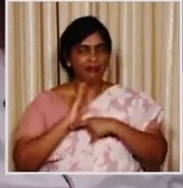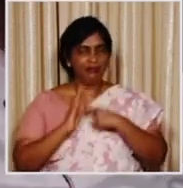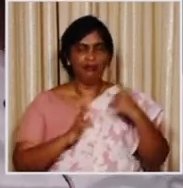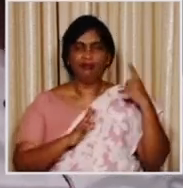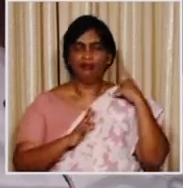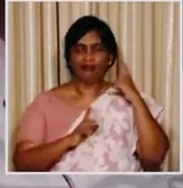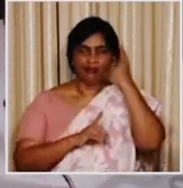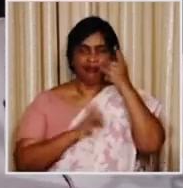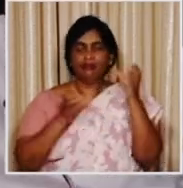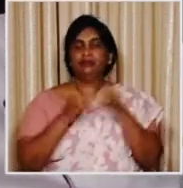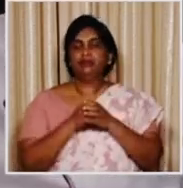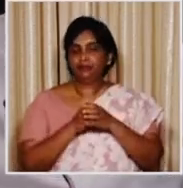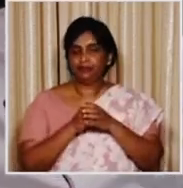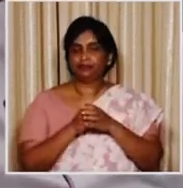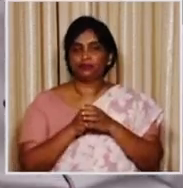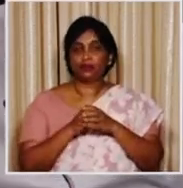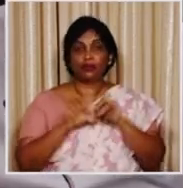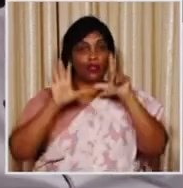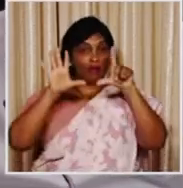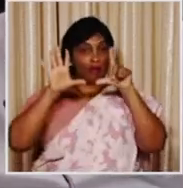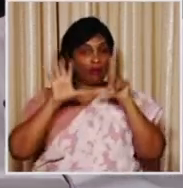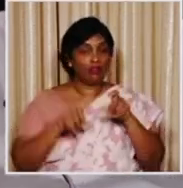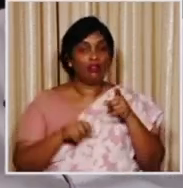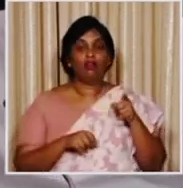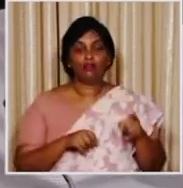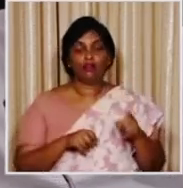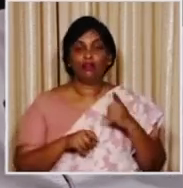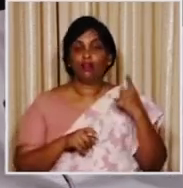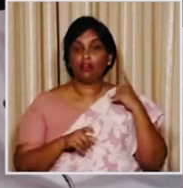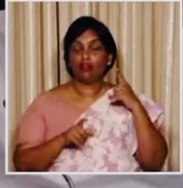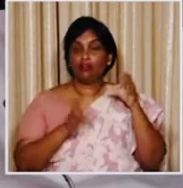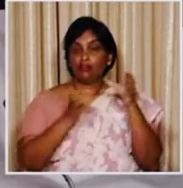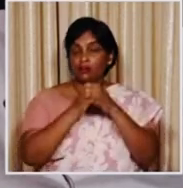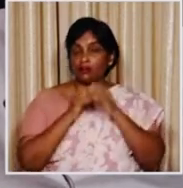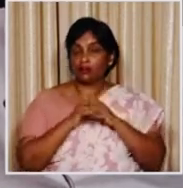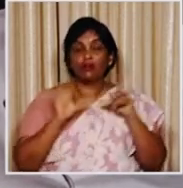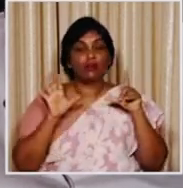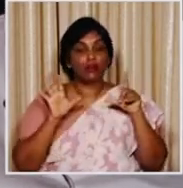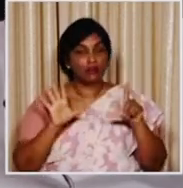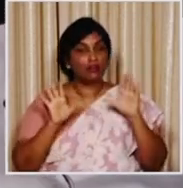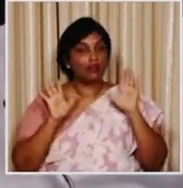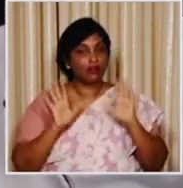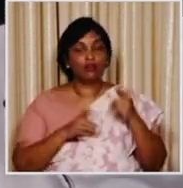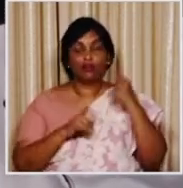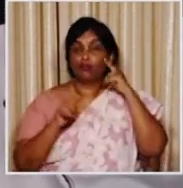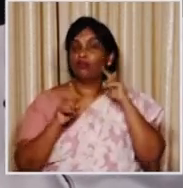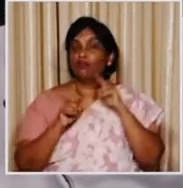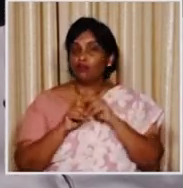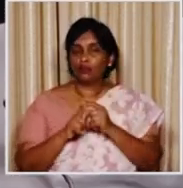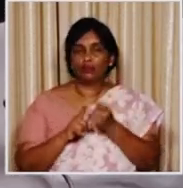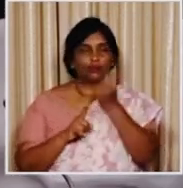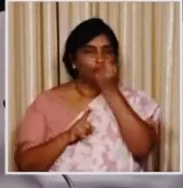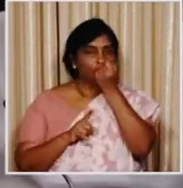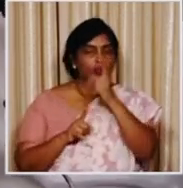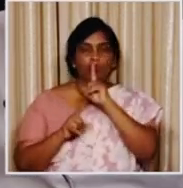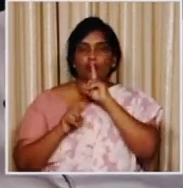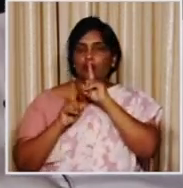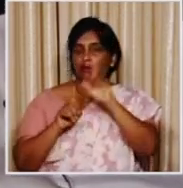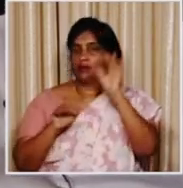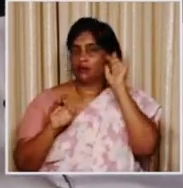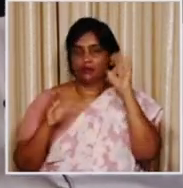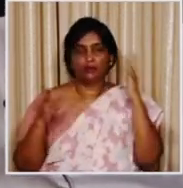හමුදා බුද්ධ්‍යංශයේ 7000ක් ඉන්නවා, රෙජිමෙන්තු 7ක් තිබෙනවා. නමුත් මේ සිද්ධිය ගැන අකුරක්වත් වාර්තා වෙලා